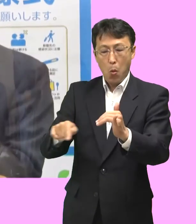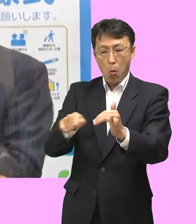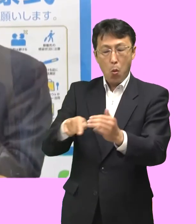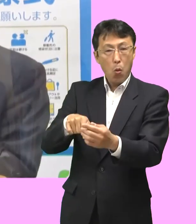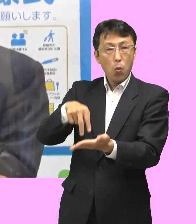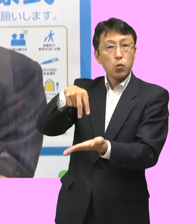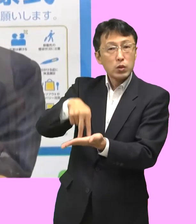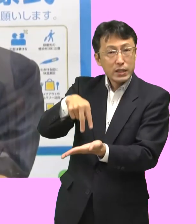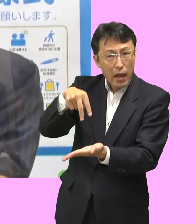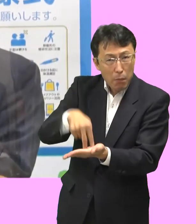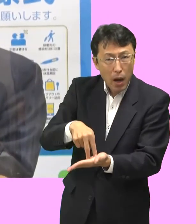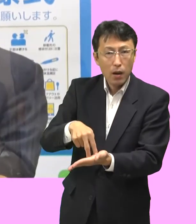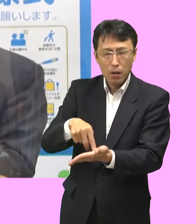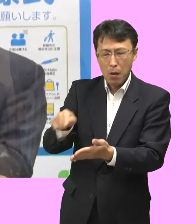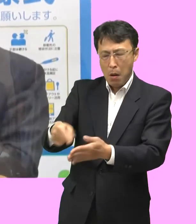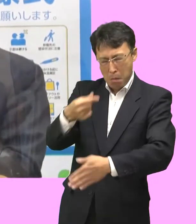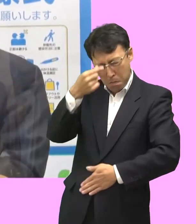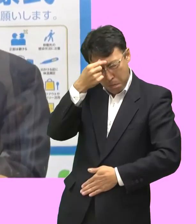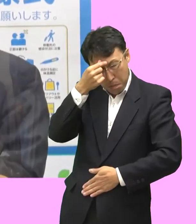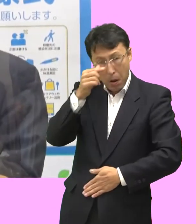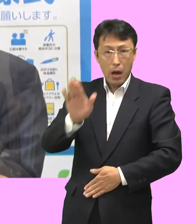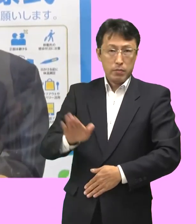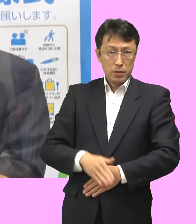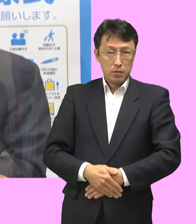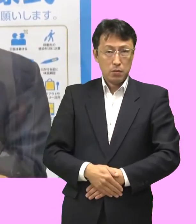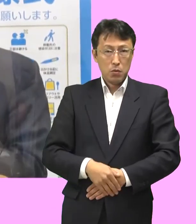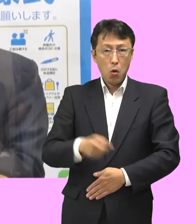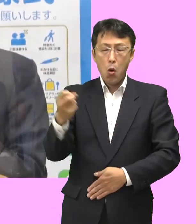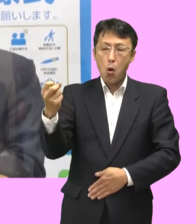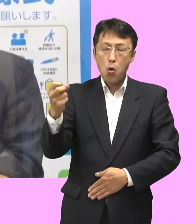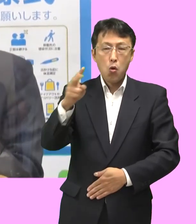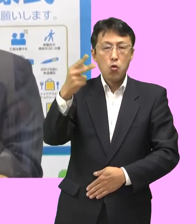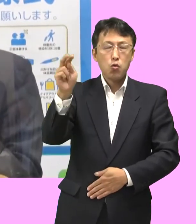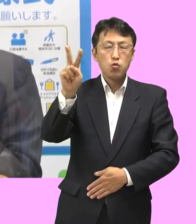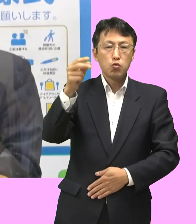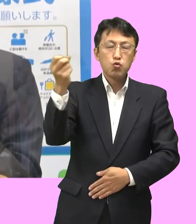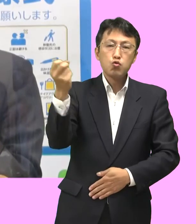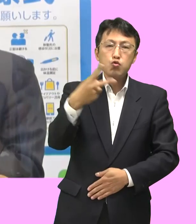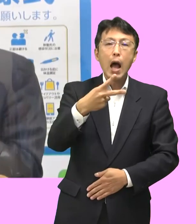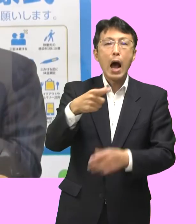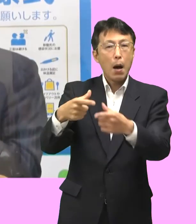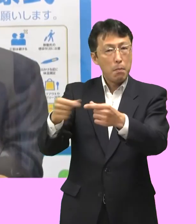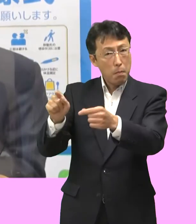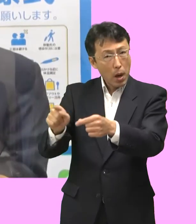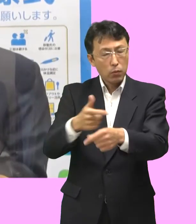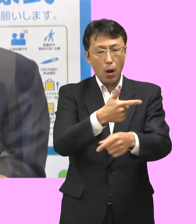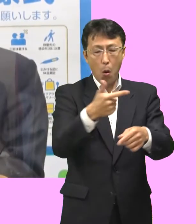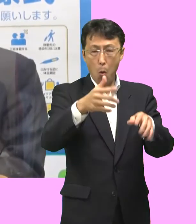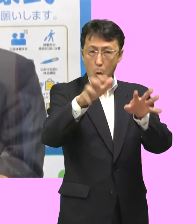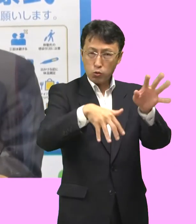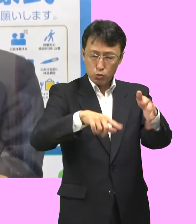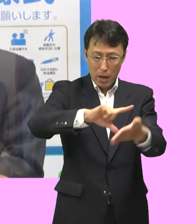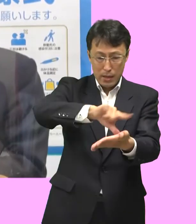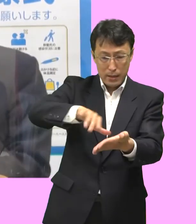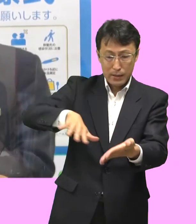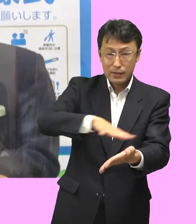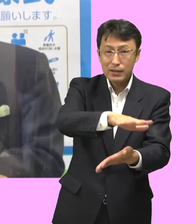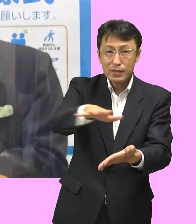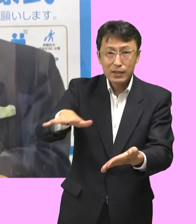然双葉大熊の皆さんには帰還とかそこで住むということの障害にもなりますし、それ